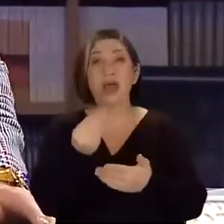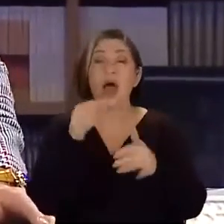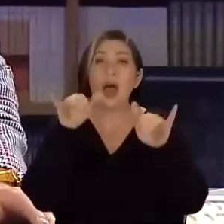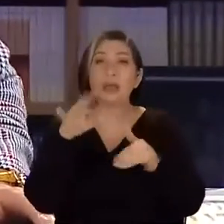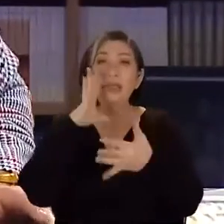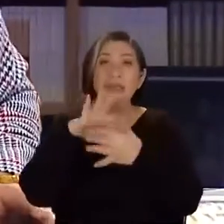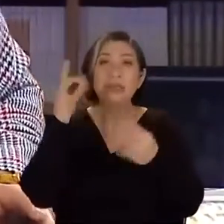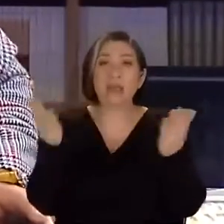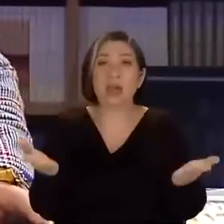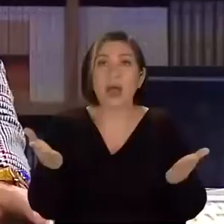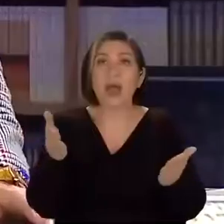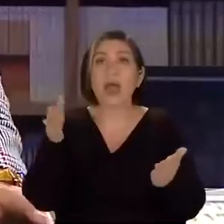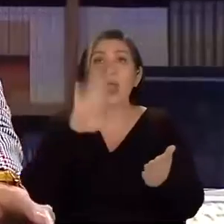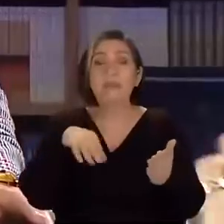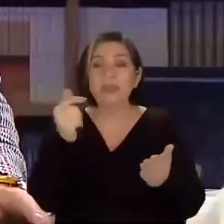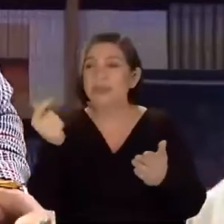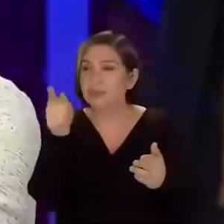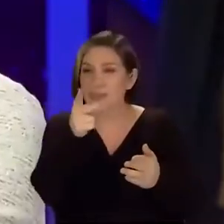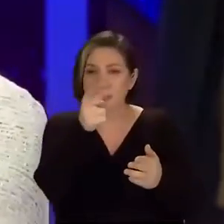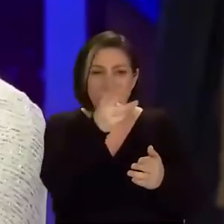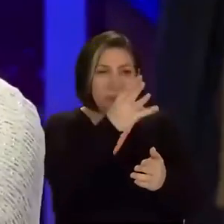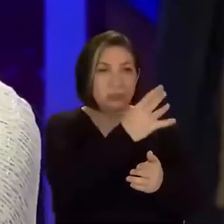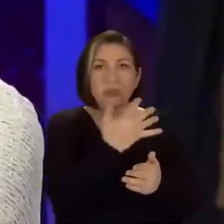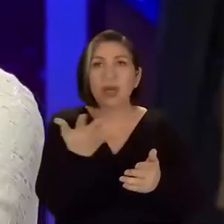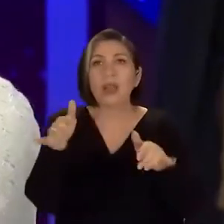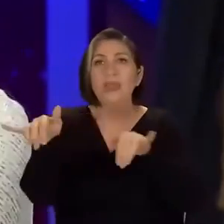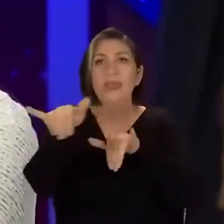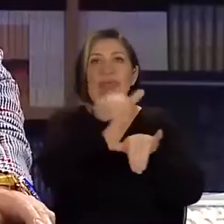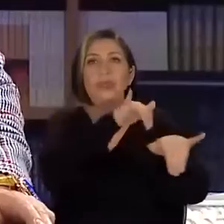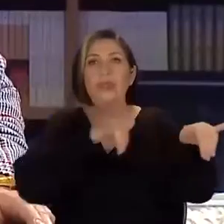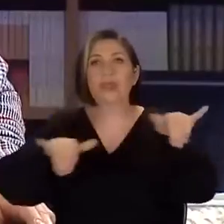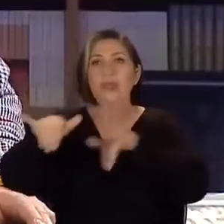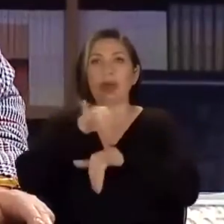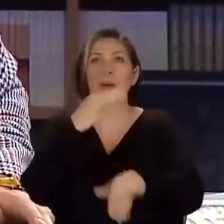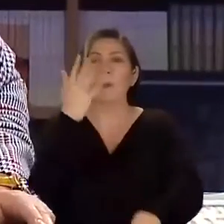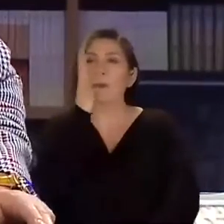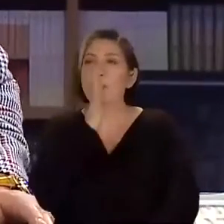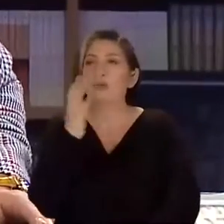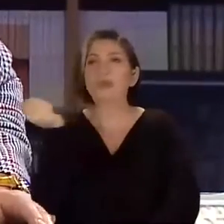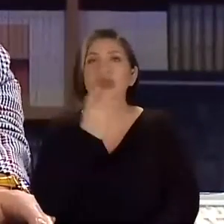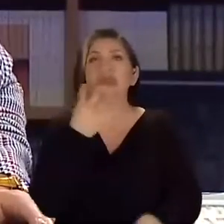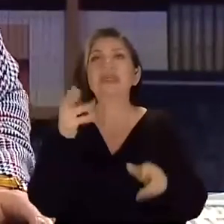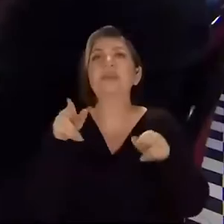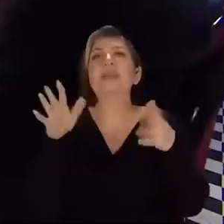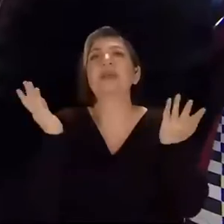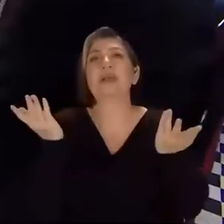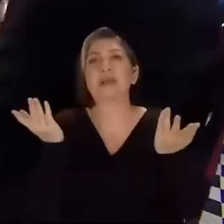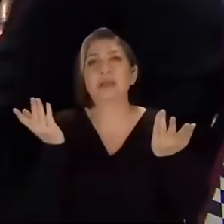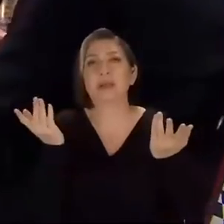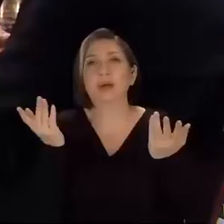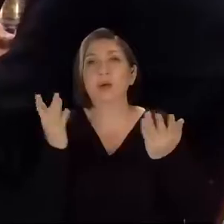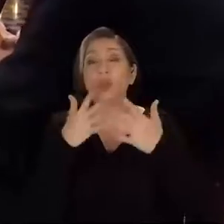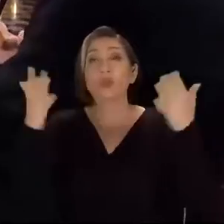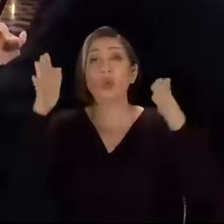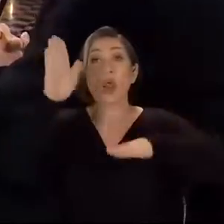aynı insanlar. Hepsini saysan zaten belki 500 kişi bile yapmaz. Yani